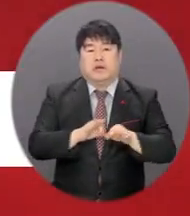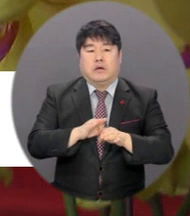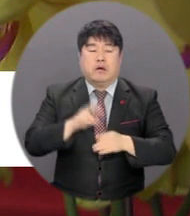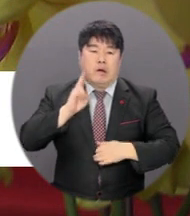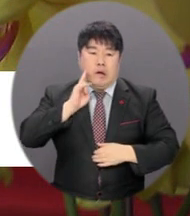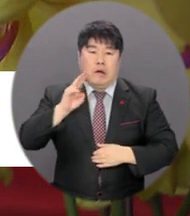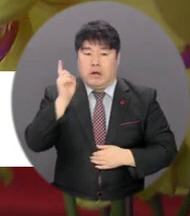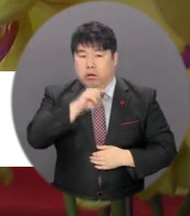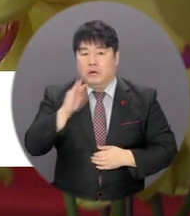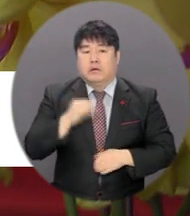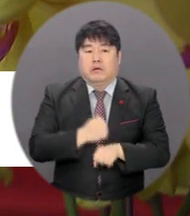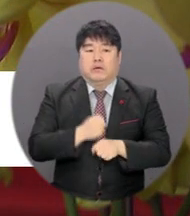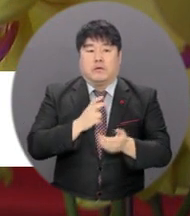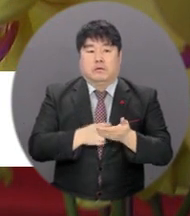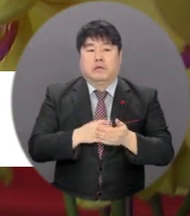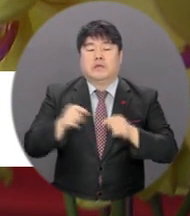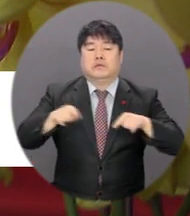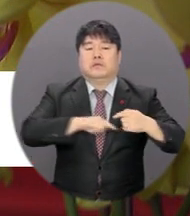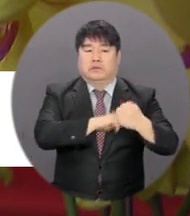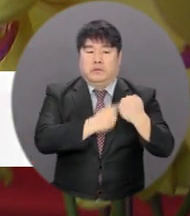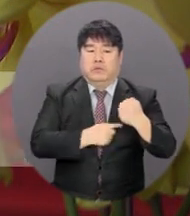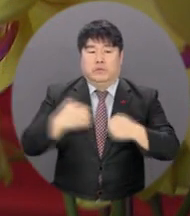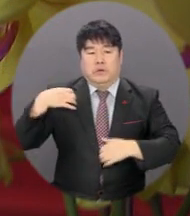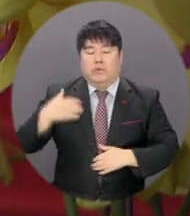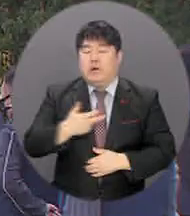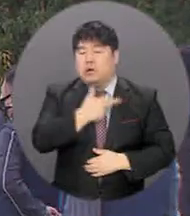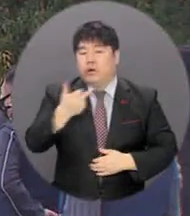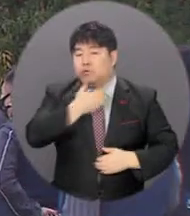지속돼 정치권의 역할이 여느 때보다 중요한 상황.